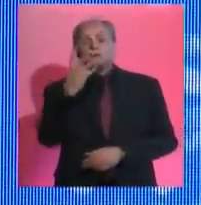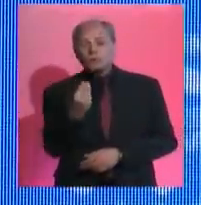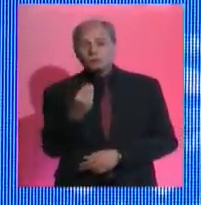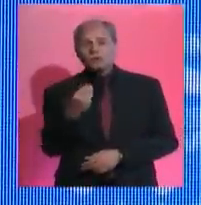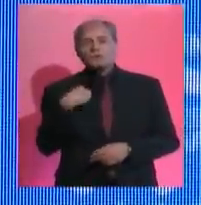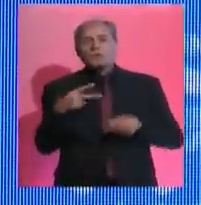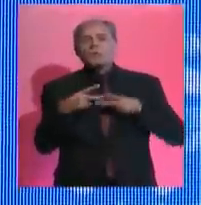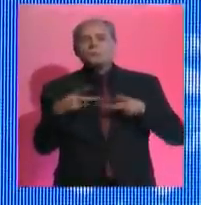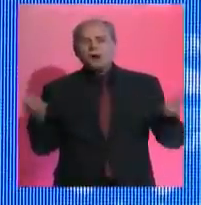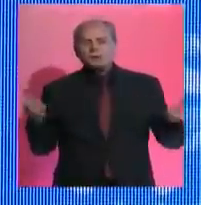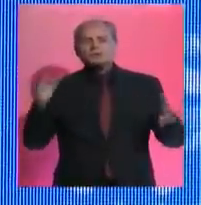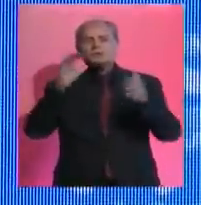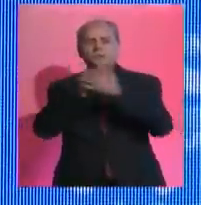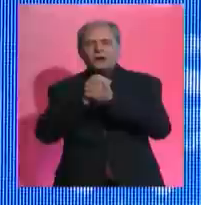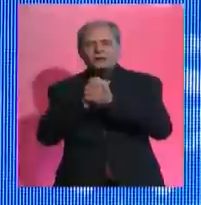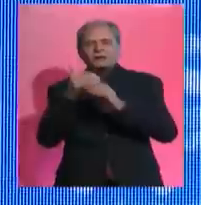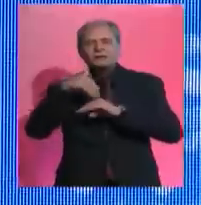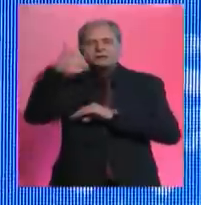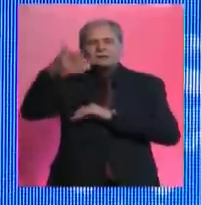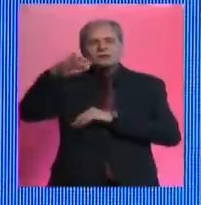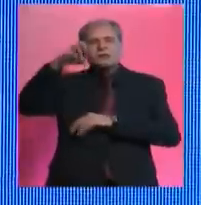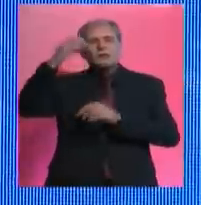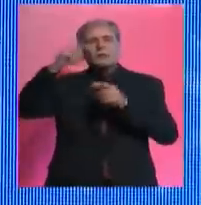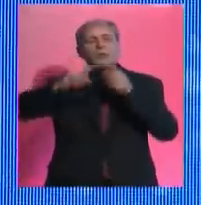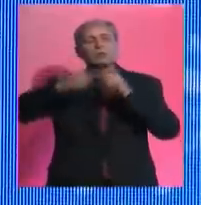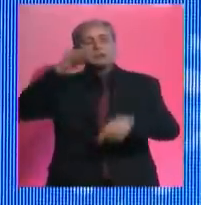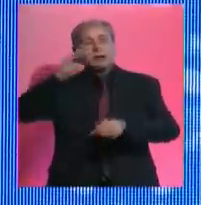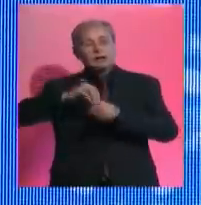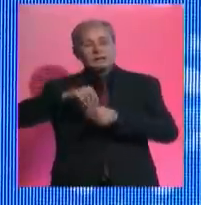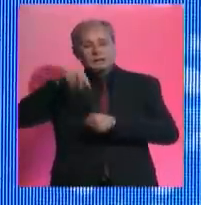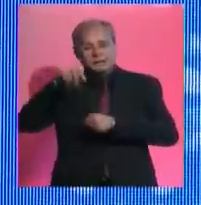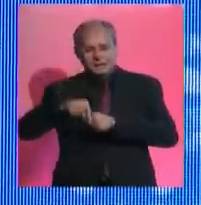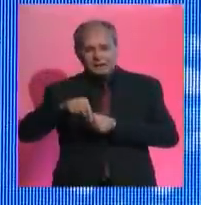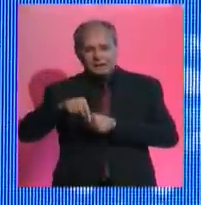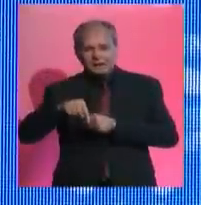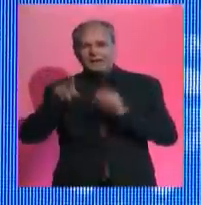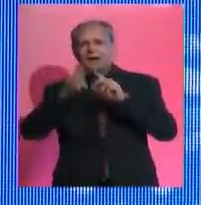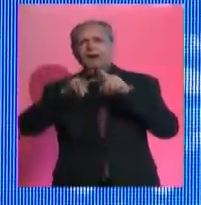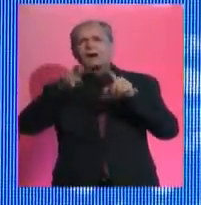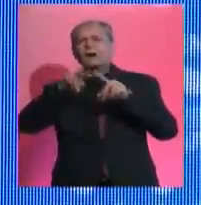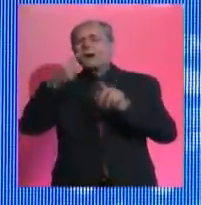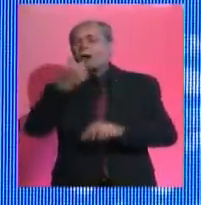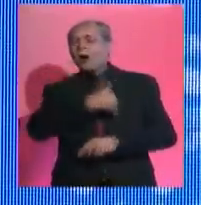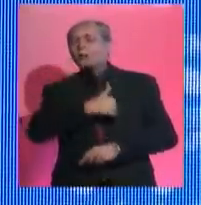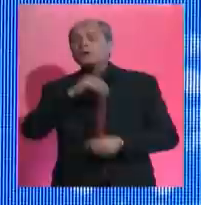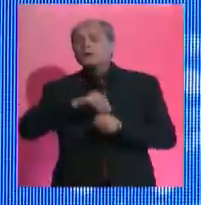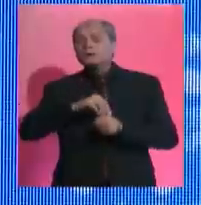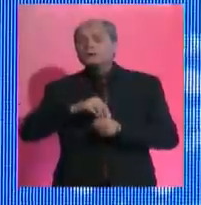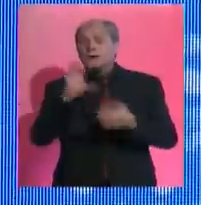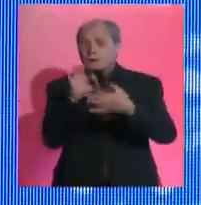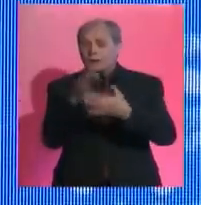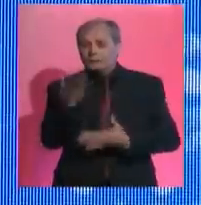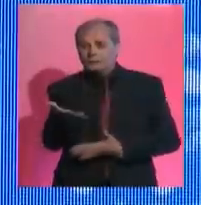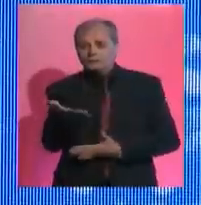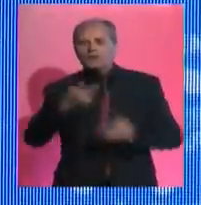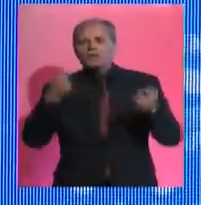in bağımsız ve barışçı bir dış politika uygulayabilme mizin kamu istihdamında dikkatin esas